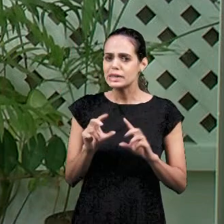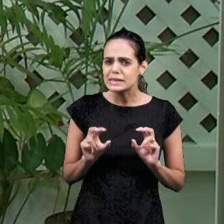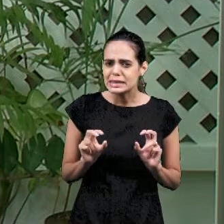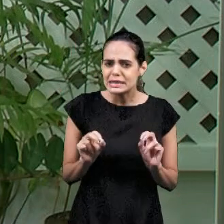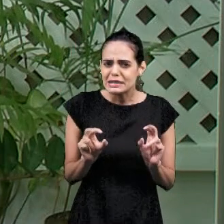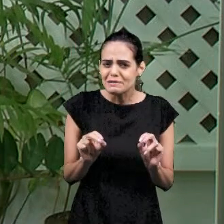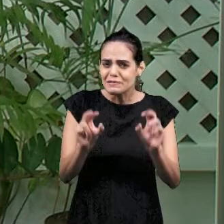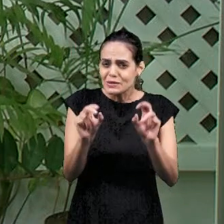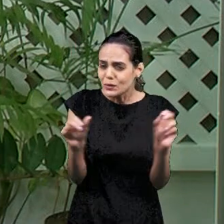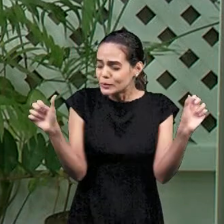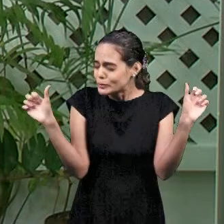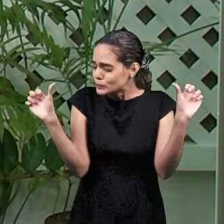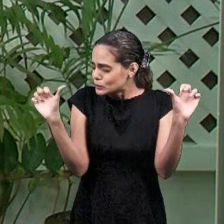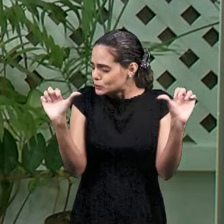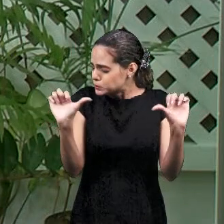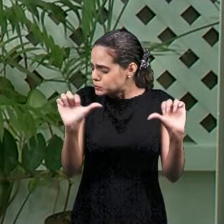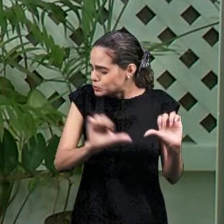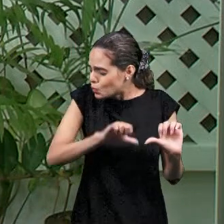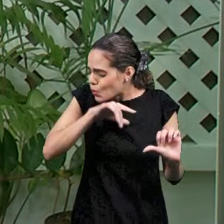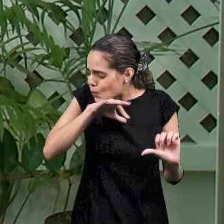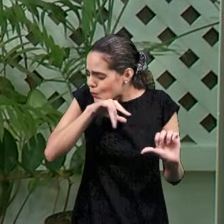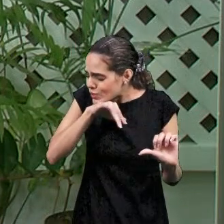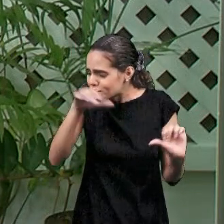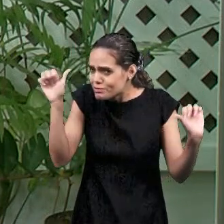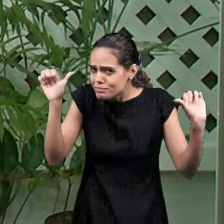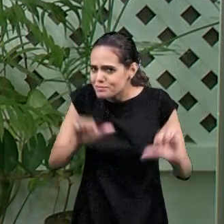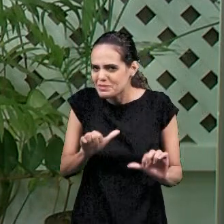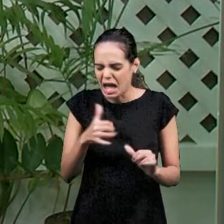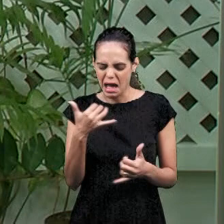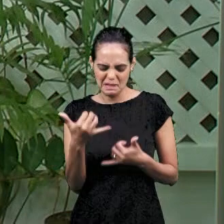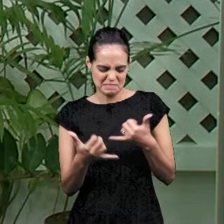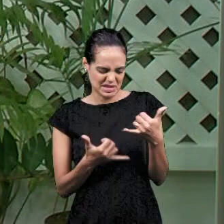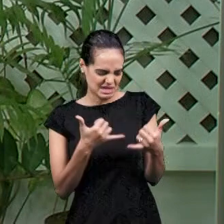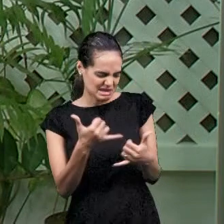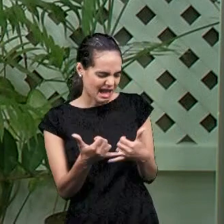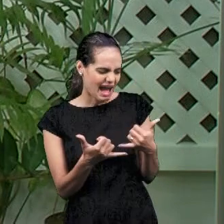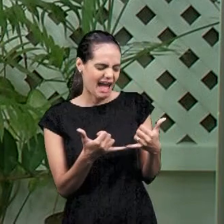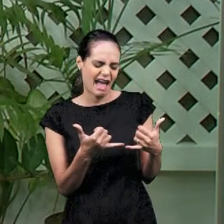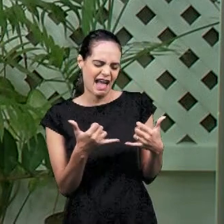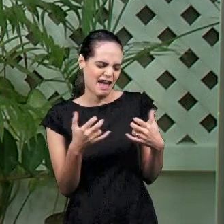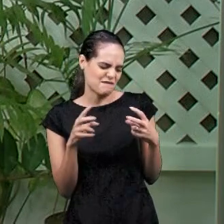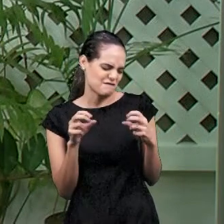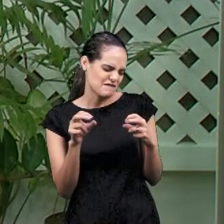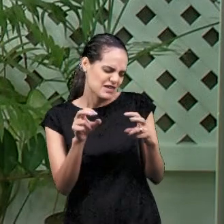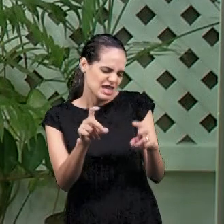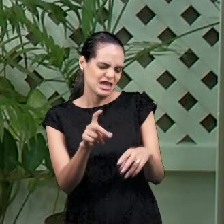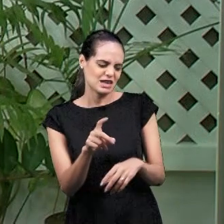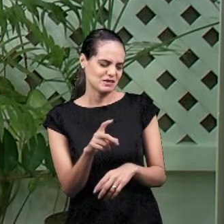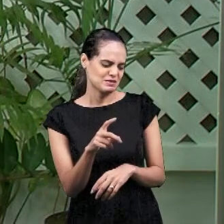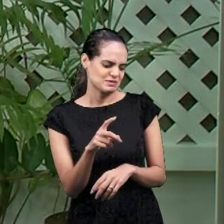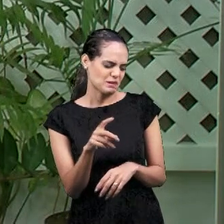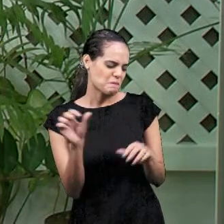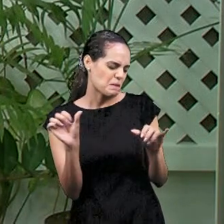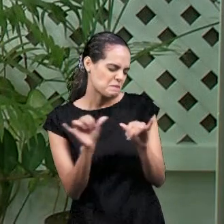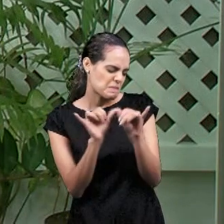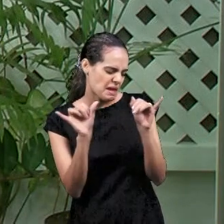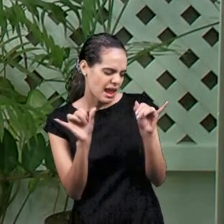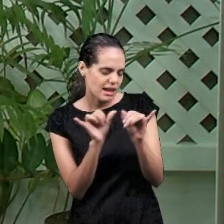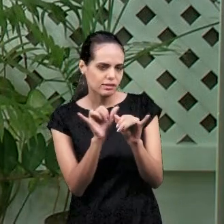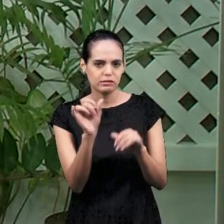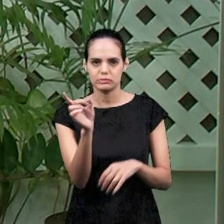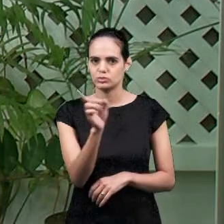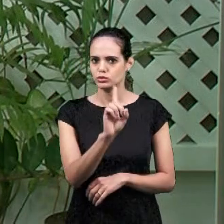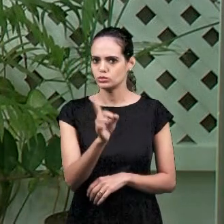hôpital avec le virus qui est là, c'est terrible. C'est terrible. On ne peut pas jouer avec ça. Voyez, mes frères et